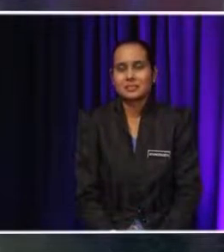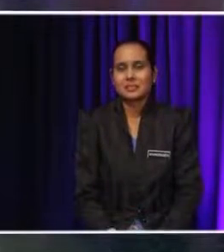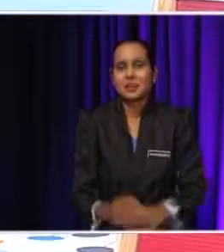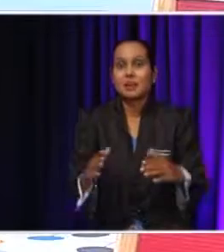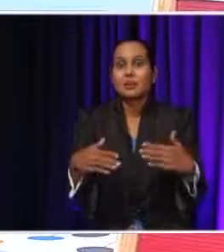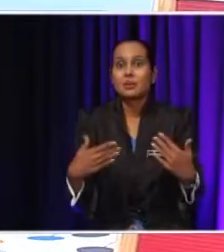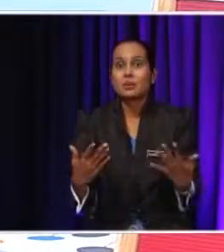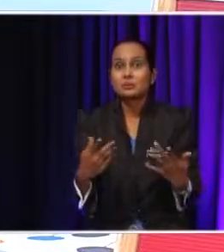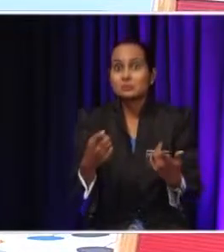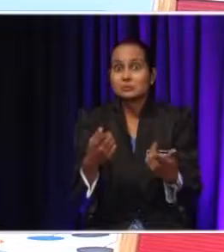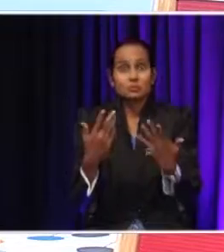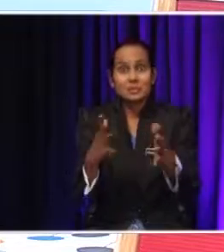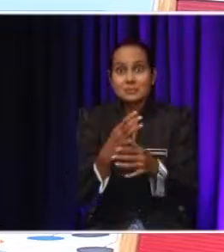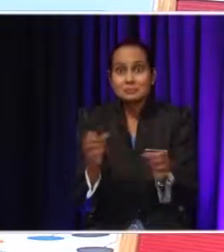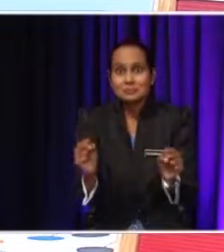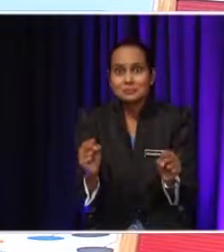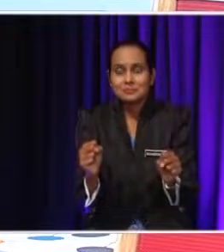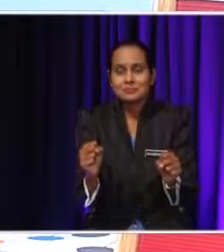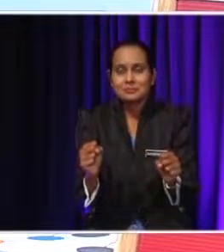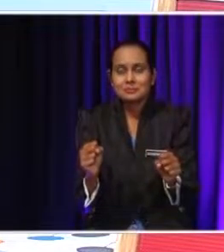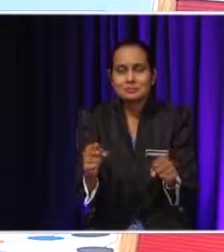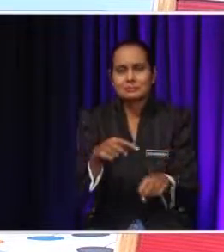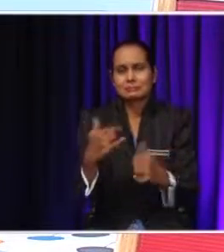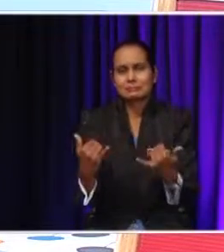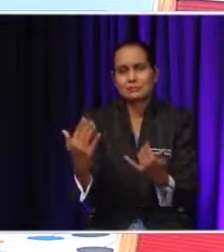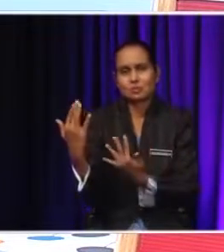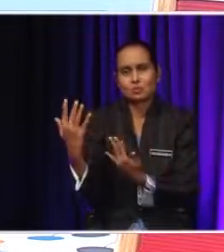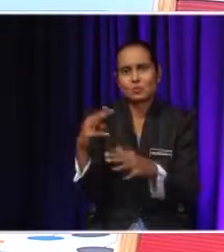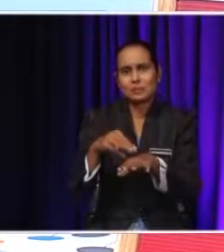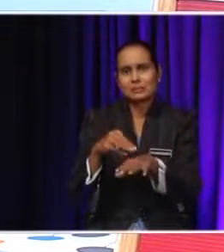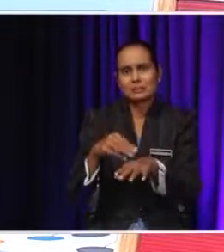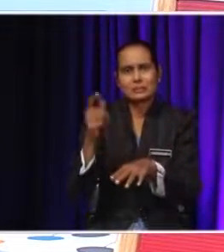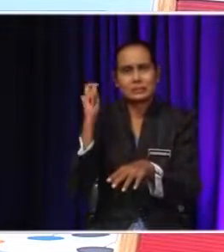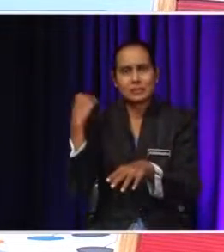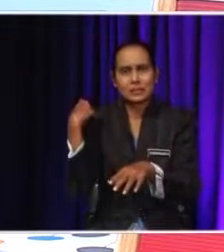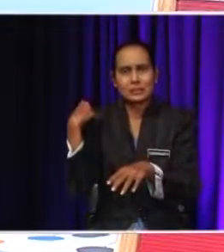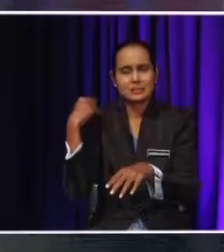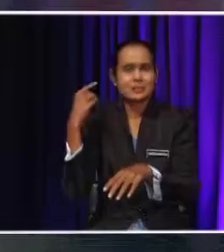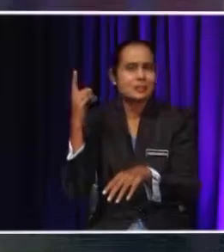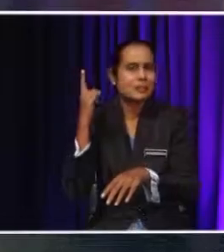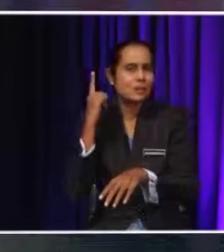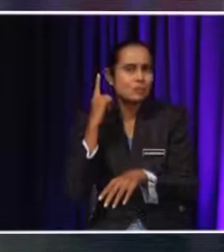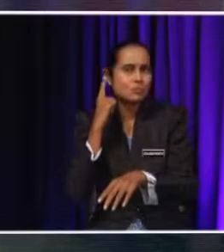Anda sudah siap kok belum kak syafika pun ini tunggu Masa dia tadi ada bunyi lucu